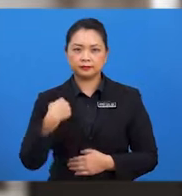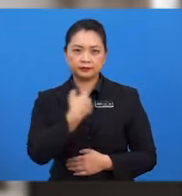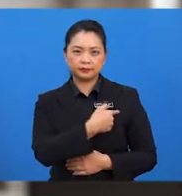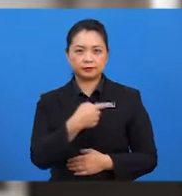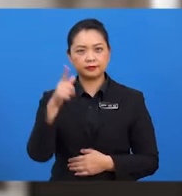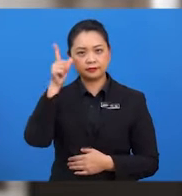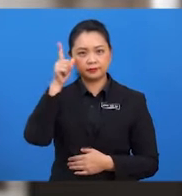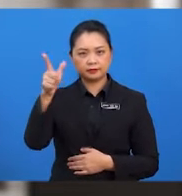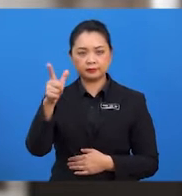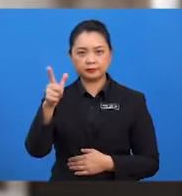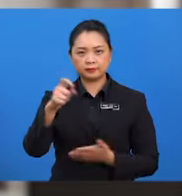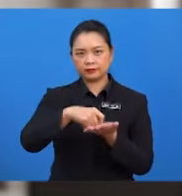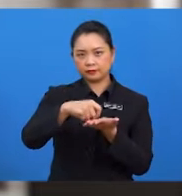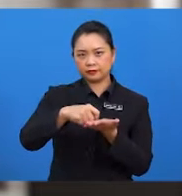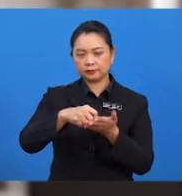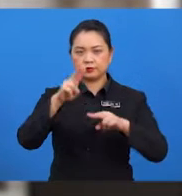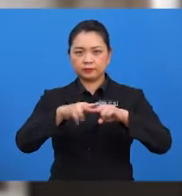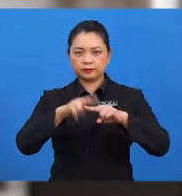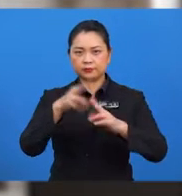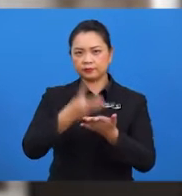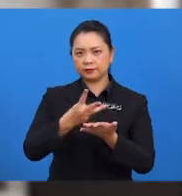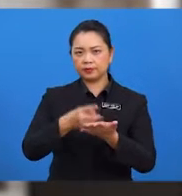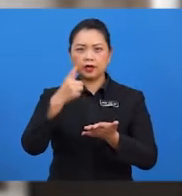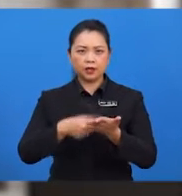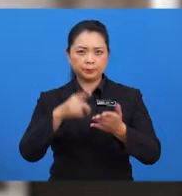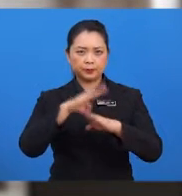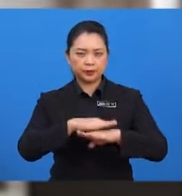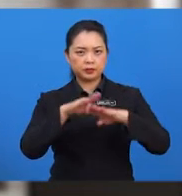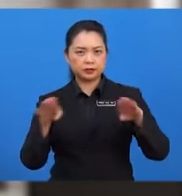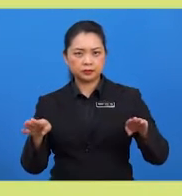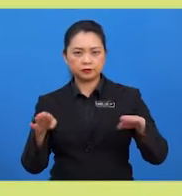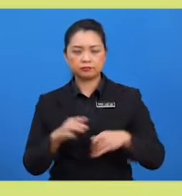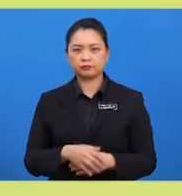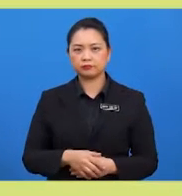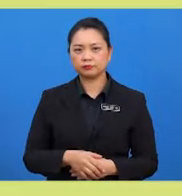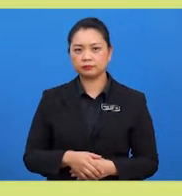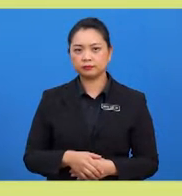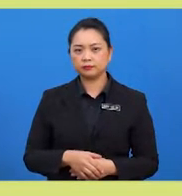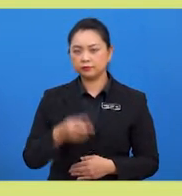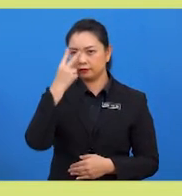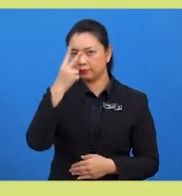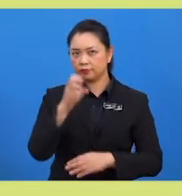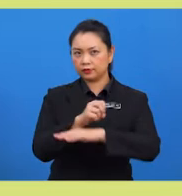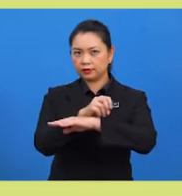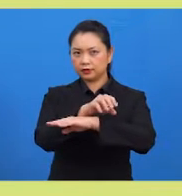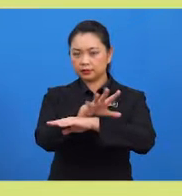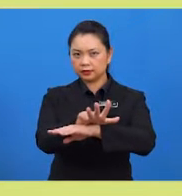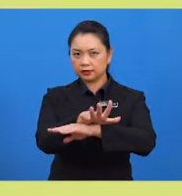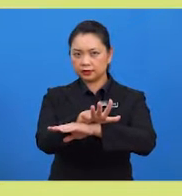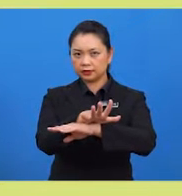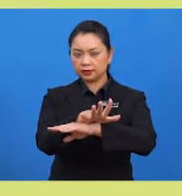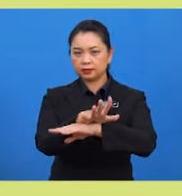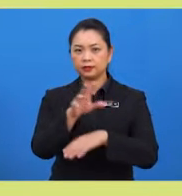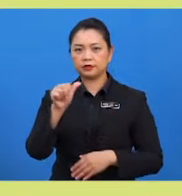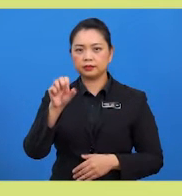RM3,954. Kita lihat pula penyata kedudukan kewangan. Apa perbezaannya? Pertama, kesan dalam komponen aset